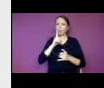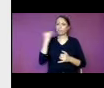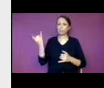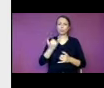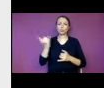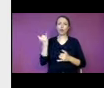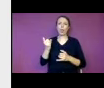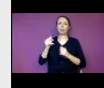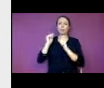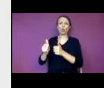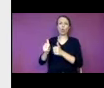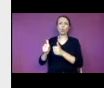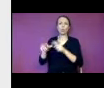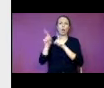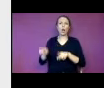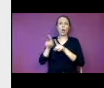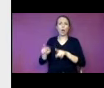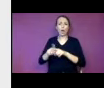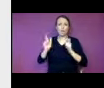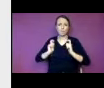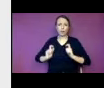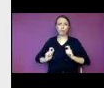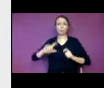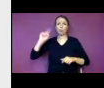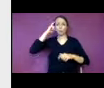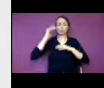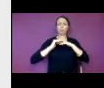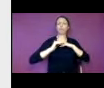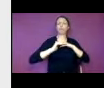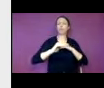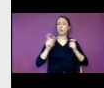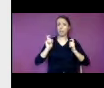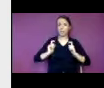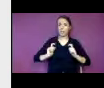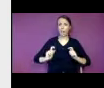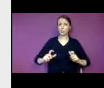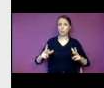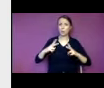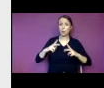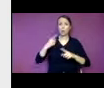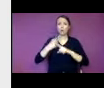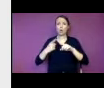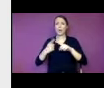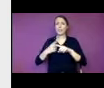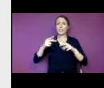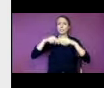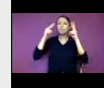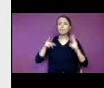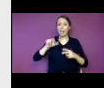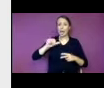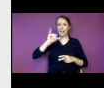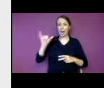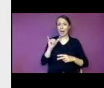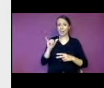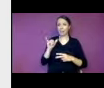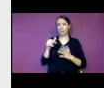jest to wyobrażenie sielanki czy jakiegoś raju utraconego. I dla